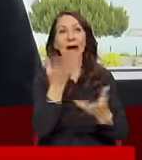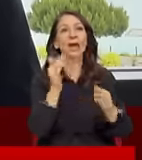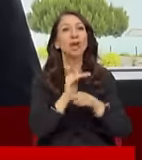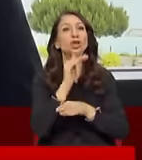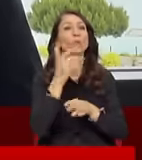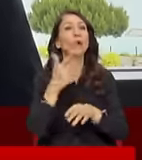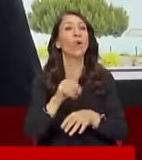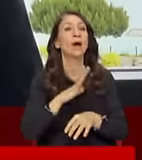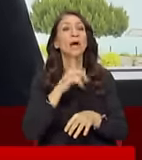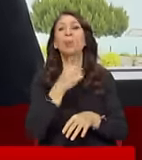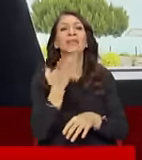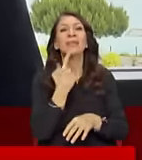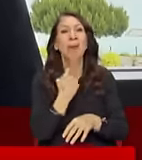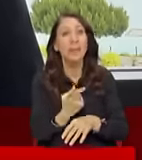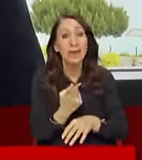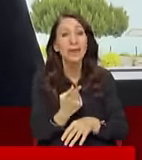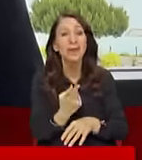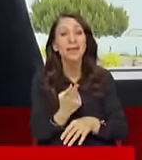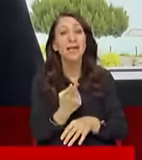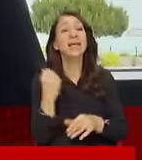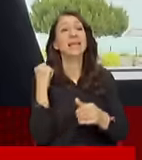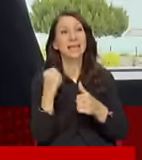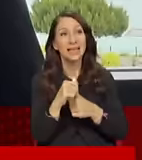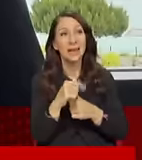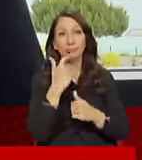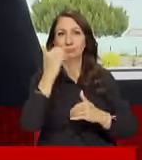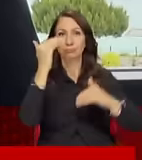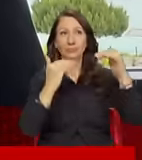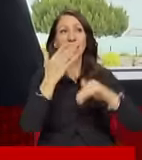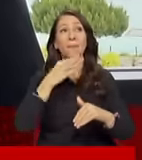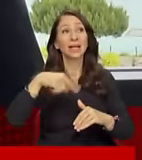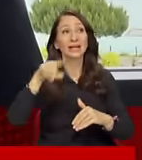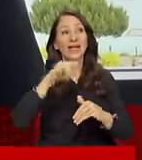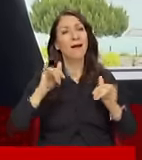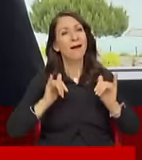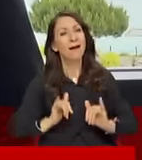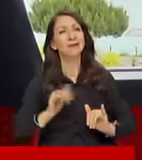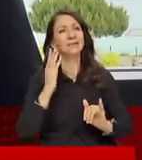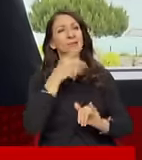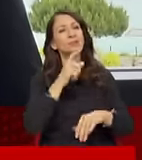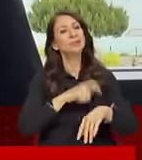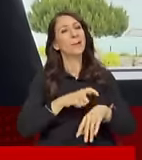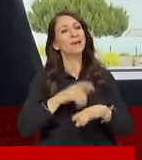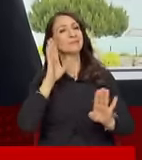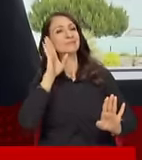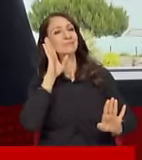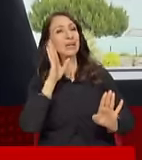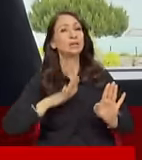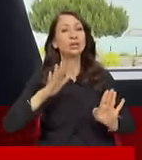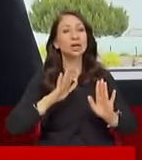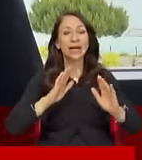var. İkinci Bahar Yaşam Köyü projemizde de yine büyüklerimizin, emeklilerimizin rahatça gidip orada vakit geçireceği,